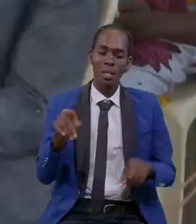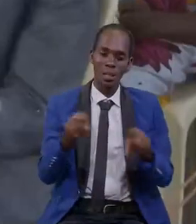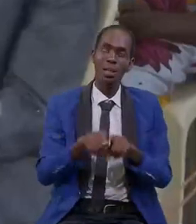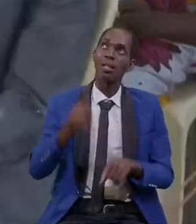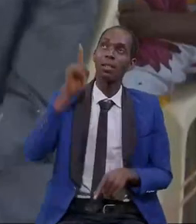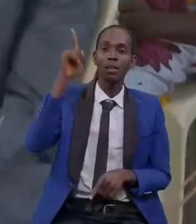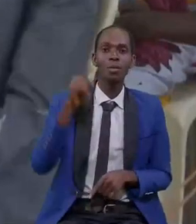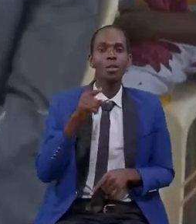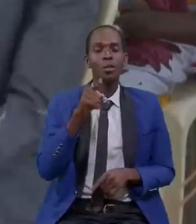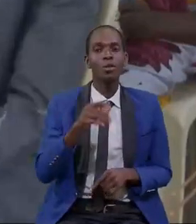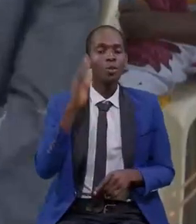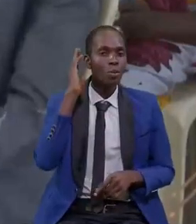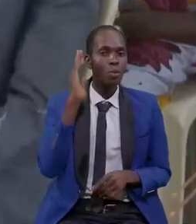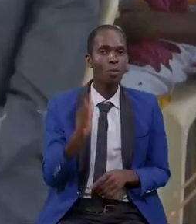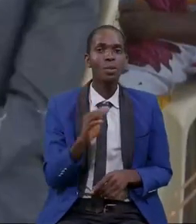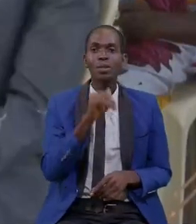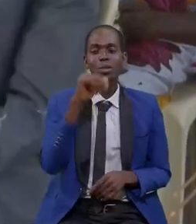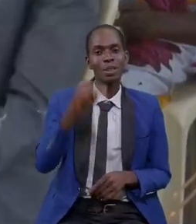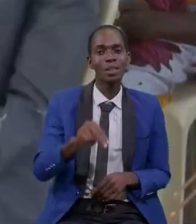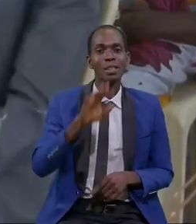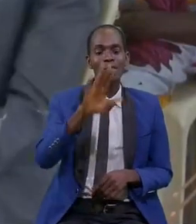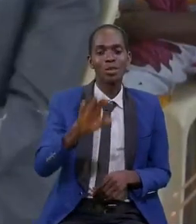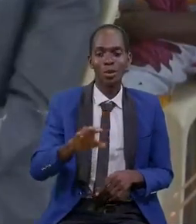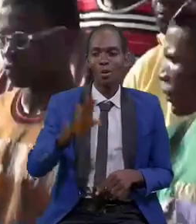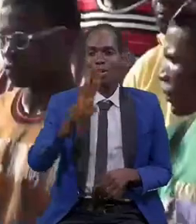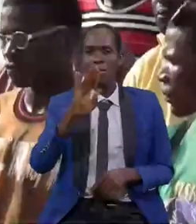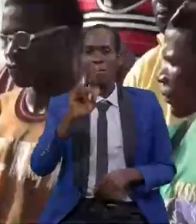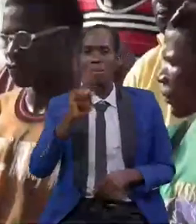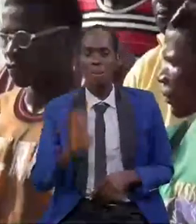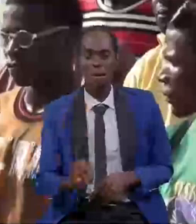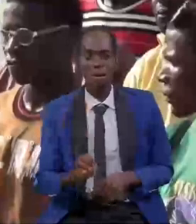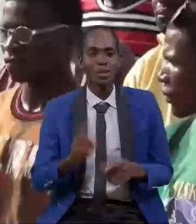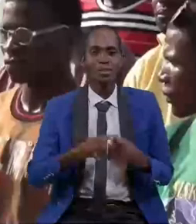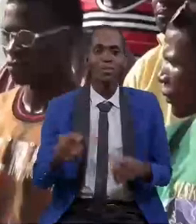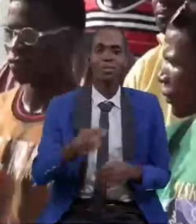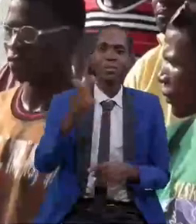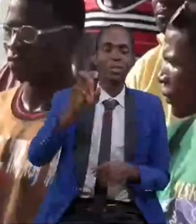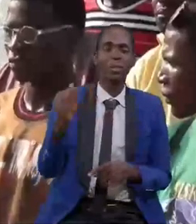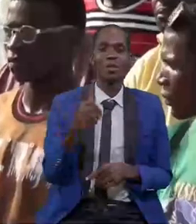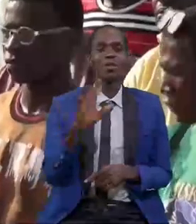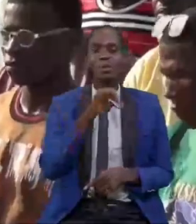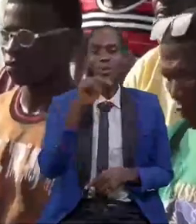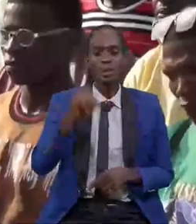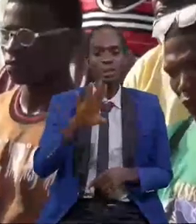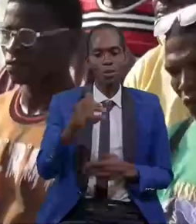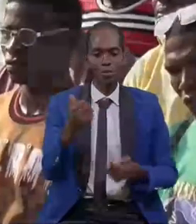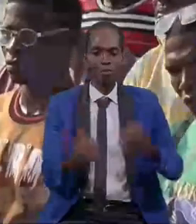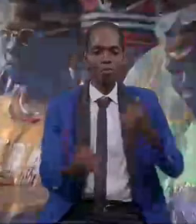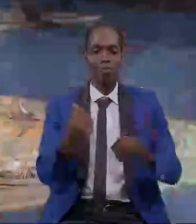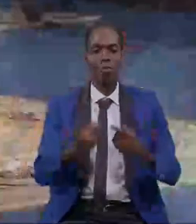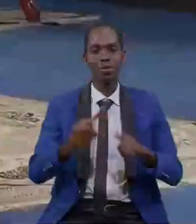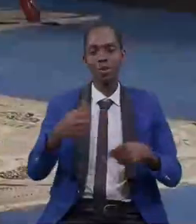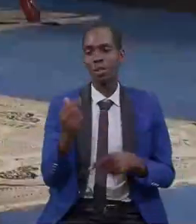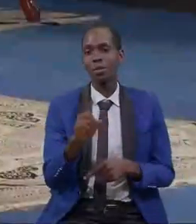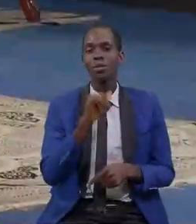Tu n'auras pas besoin de ton tricycle pour aller quelque part. Tu n'auras pas besoin de ton véhicule pour aller quelque part. Tu n'auras même pas besoin